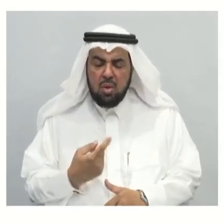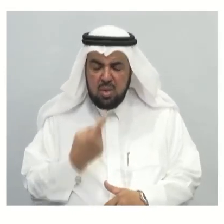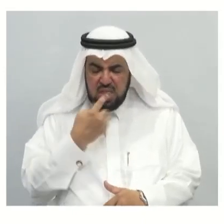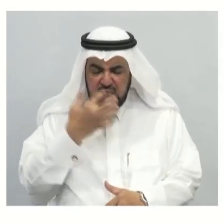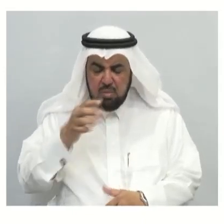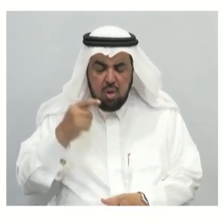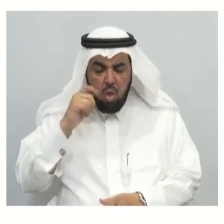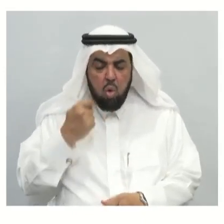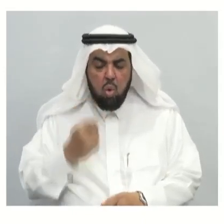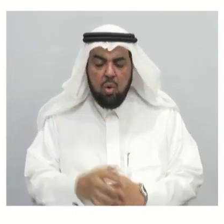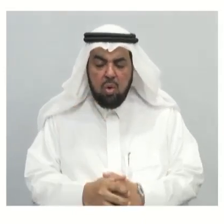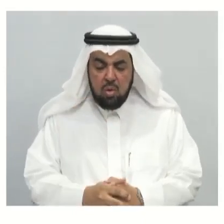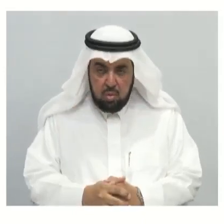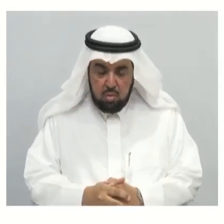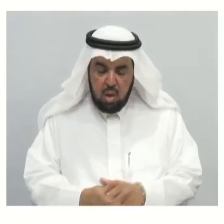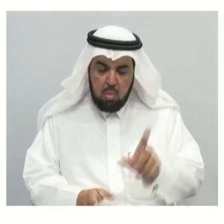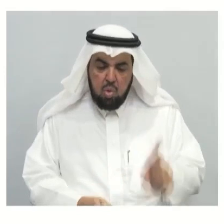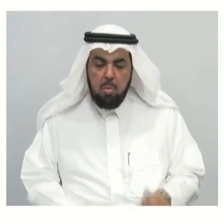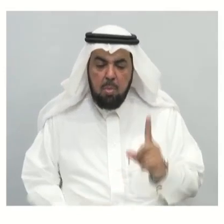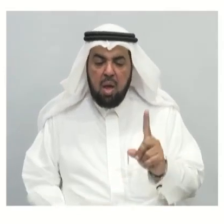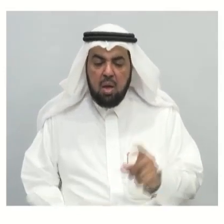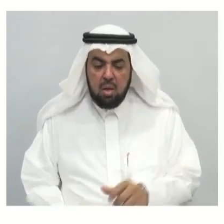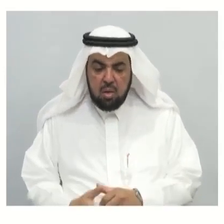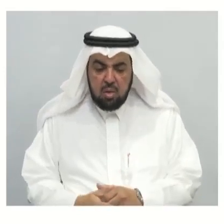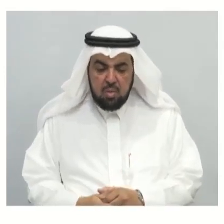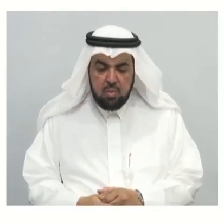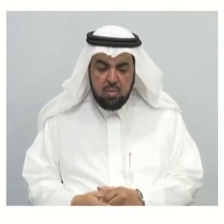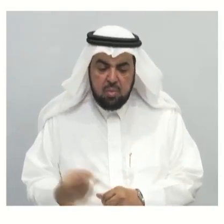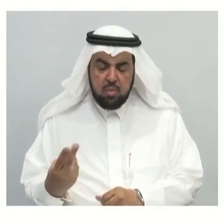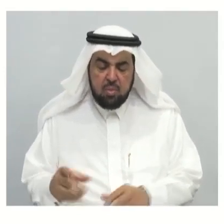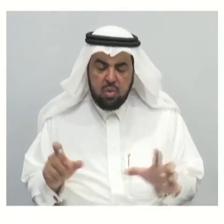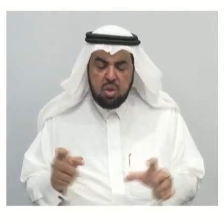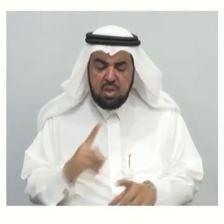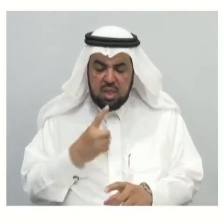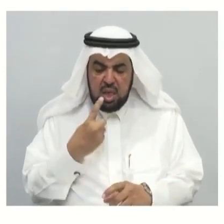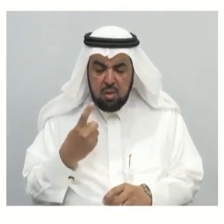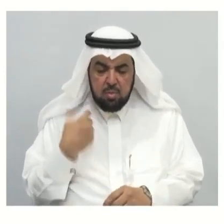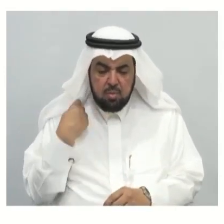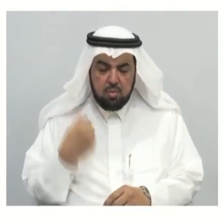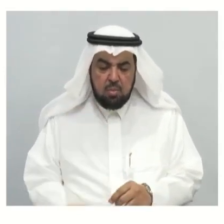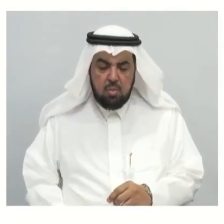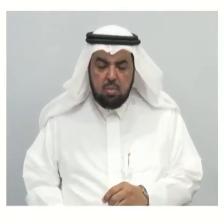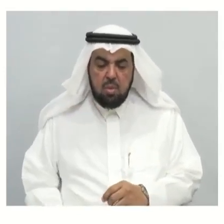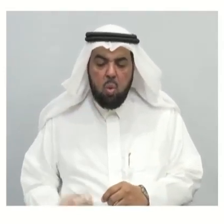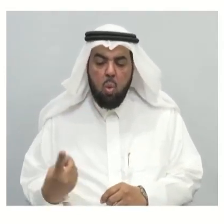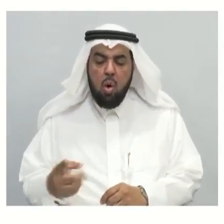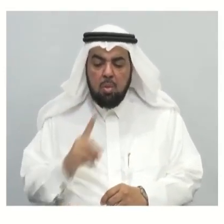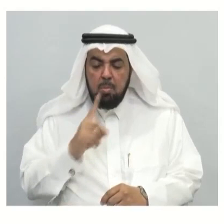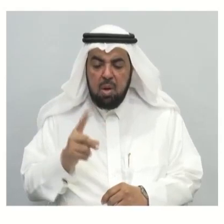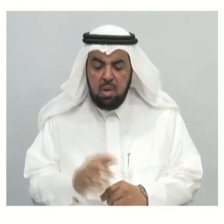الذكور بينما العمود ب 72 سنه